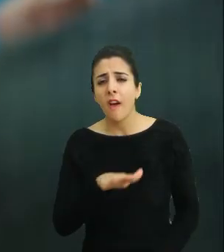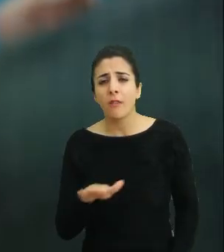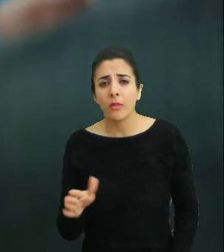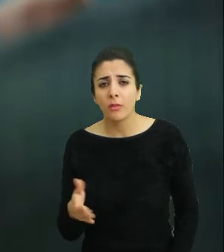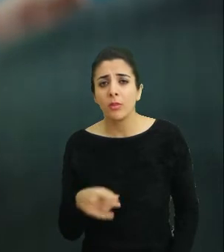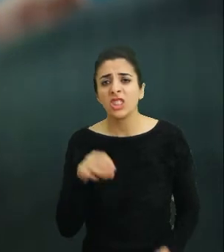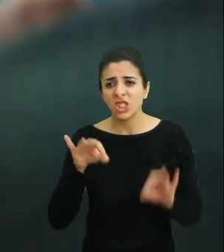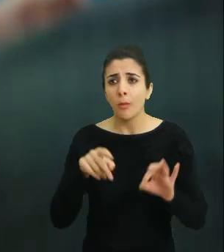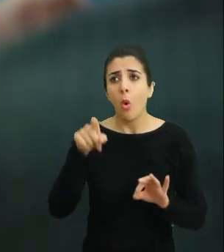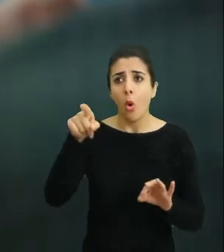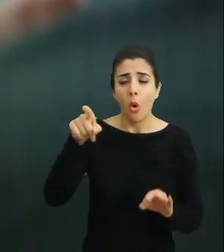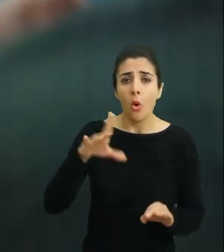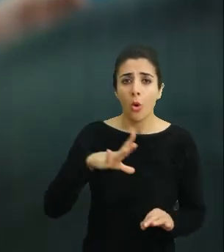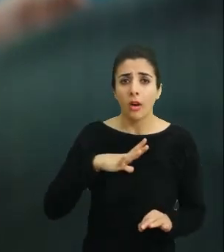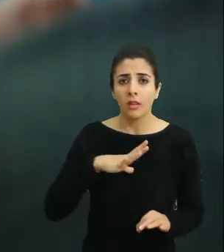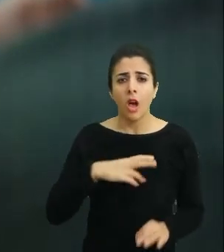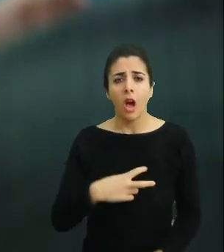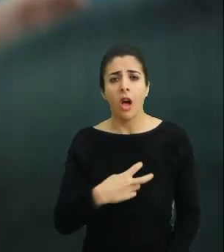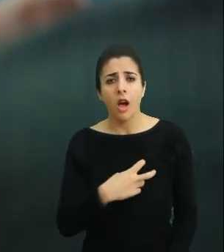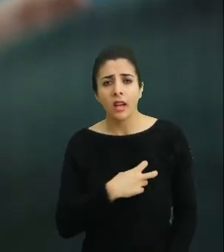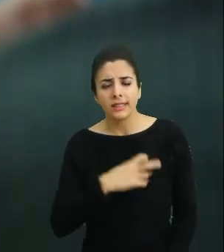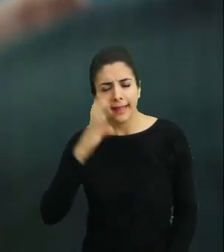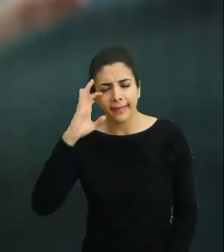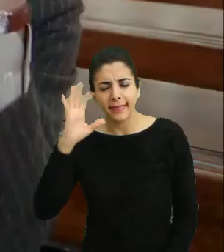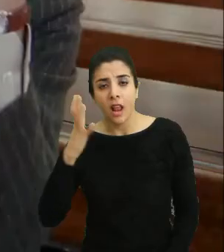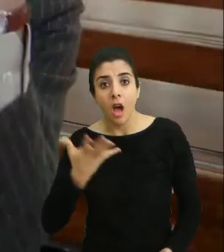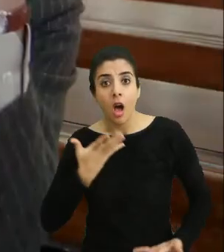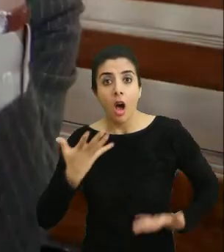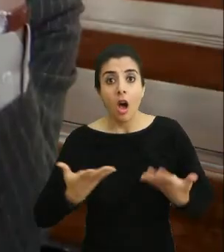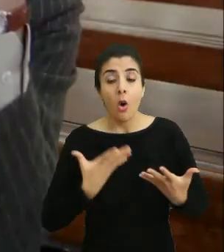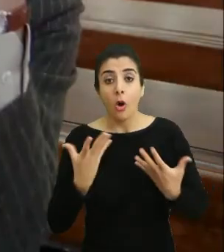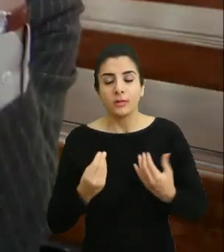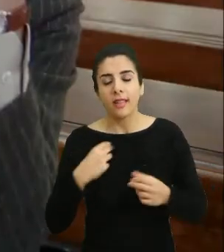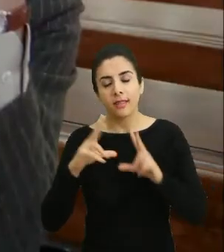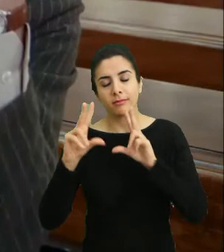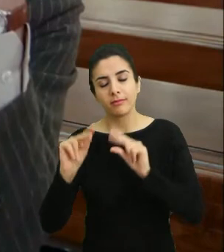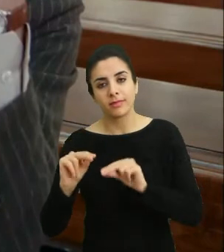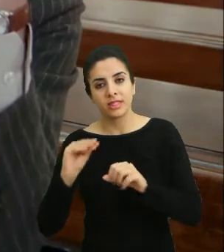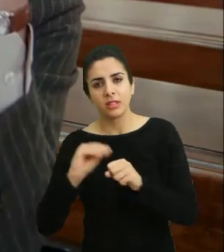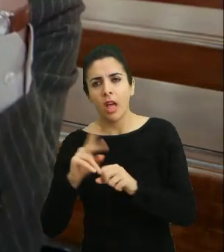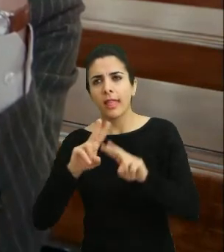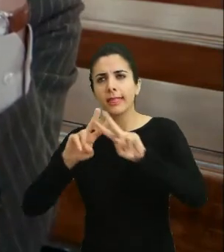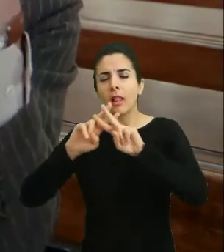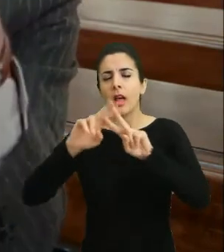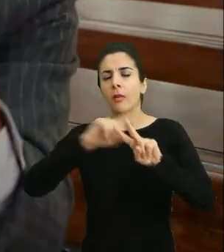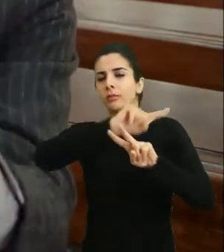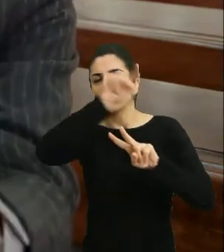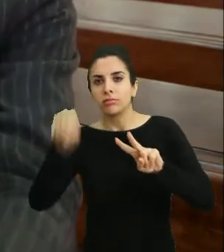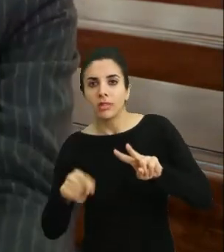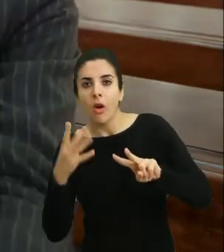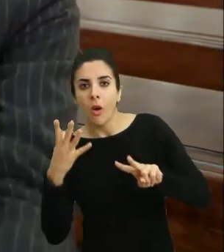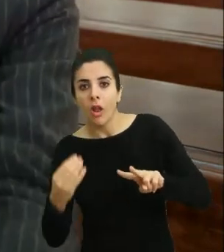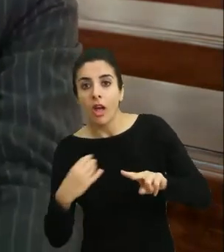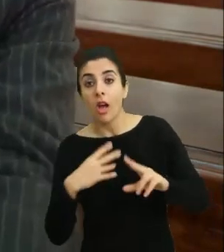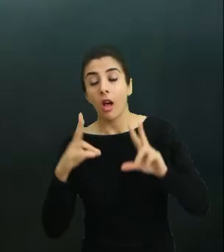Şimdi oradalar. Aşk delice kımıldamalı yatağında. Sen bir yıldız kaymasıyla yatağından